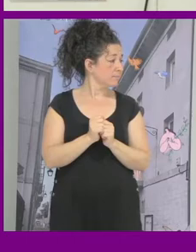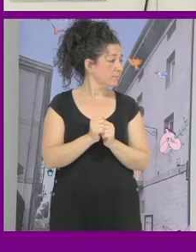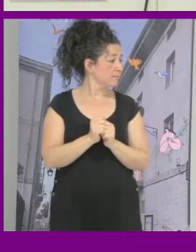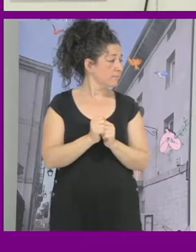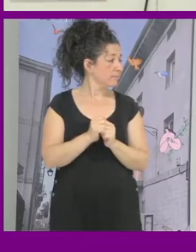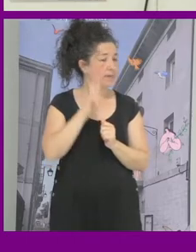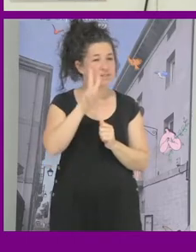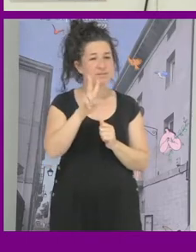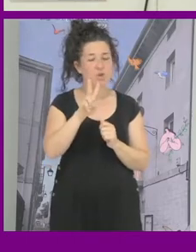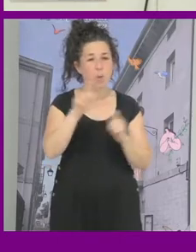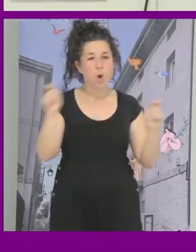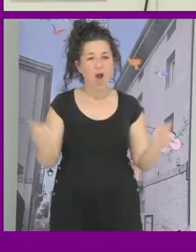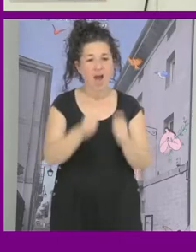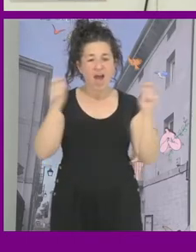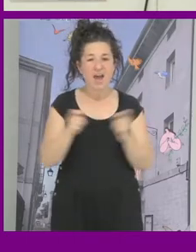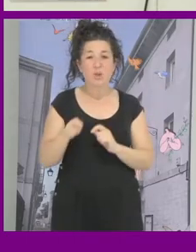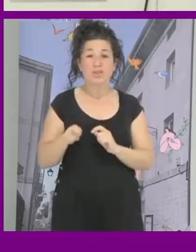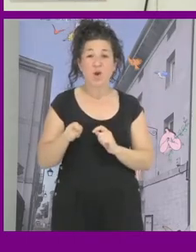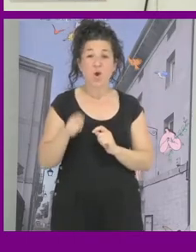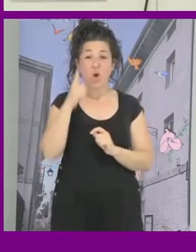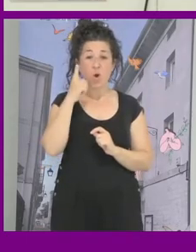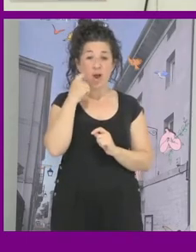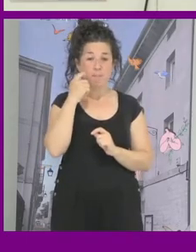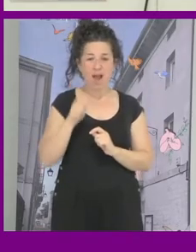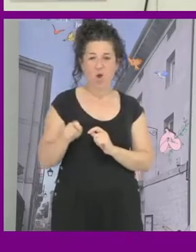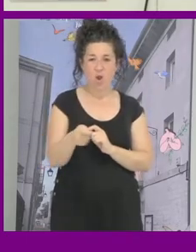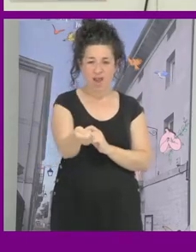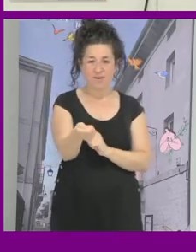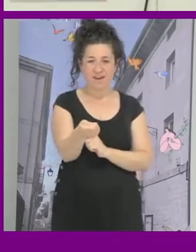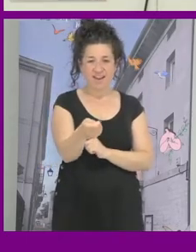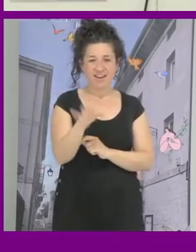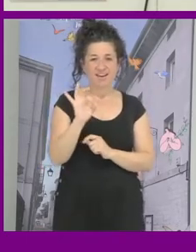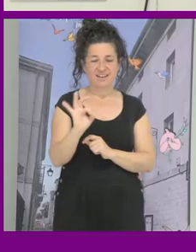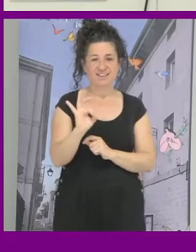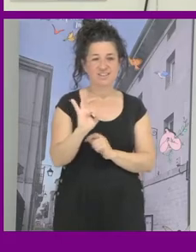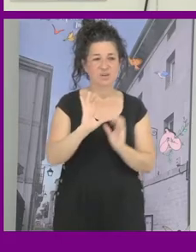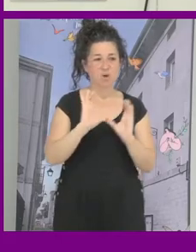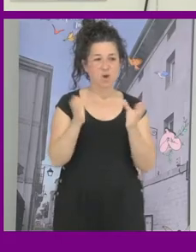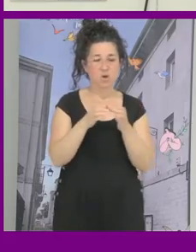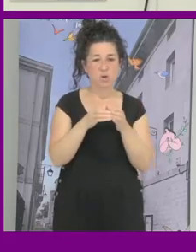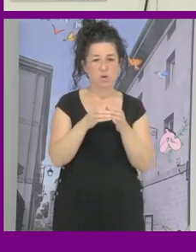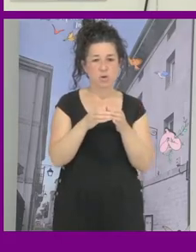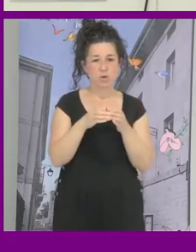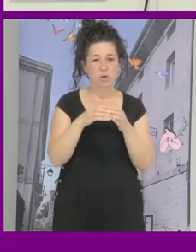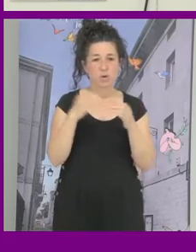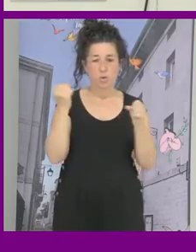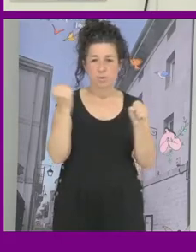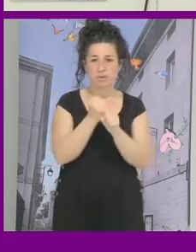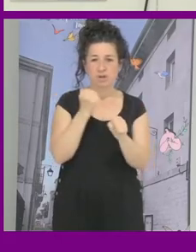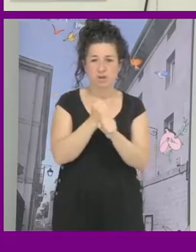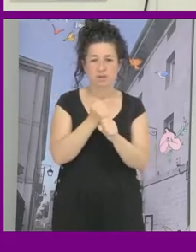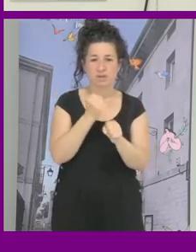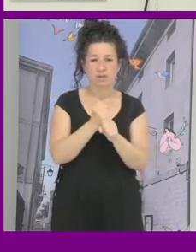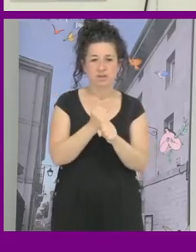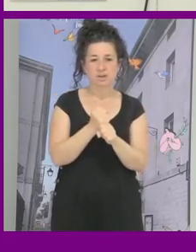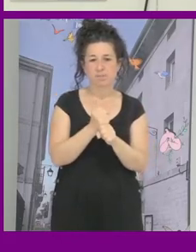iragarki hori, bai, agertu da horretik ezagutuko duzu fijo, eta gustatzen zait bala kolektiboak etengabe aipatzen duela pink